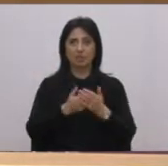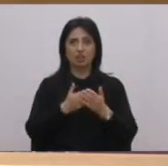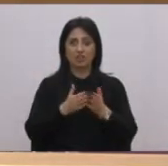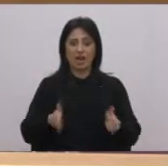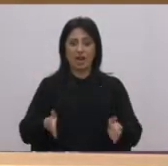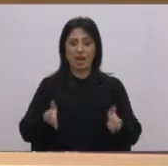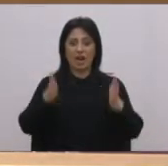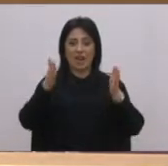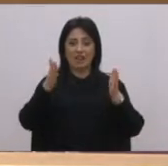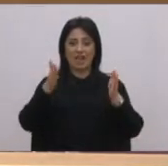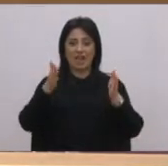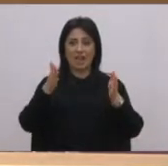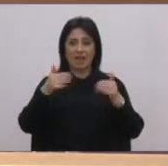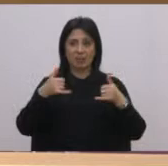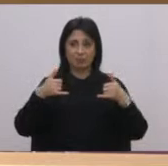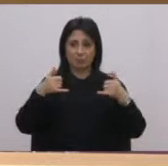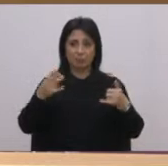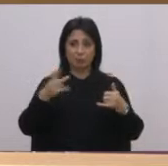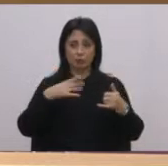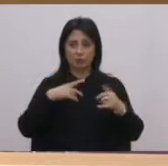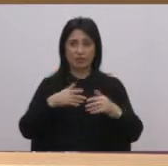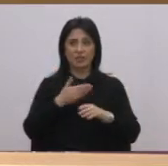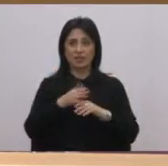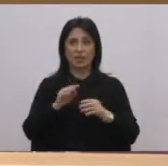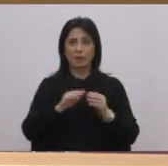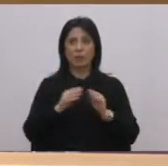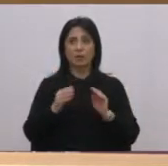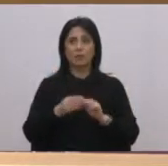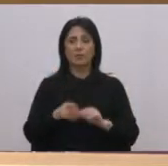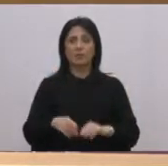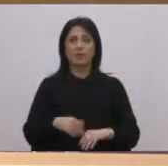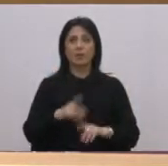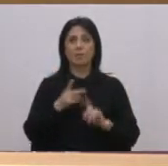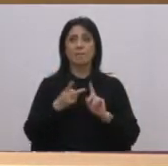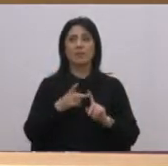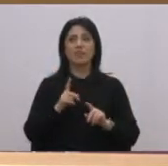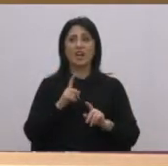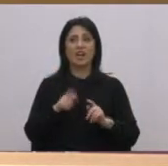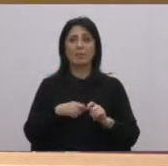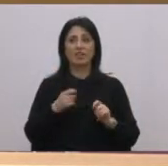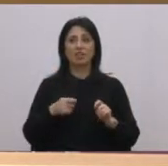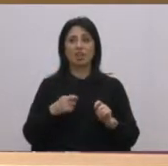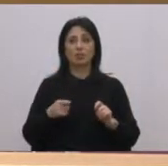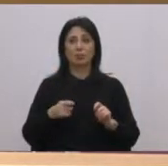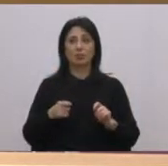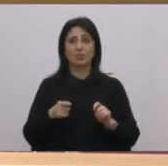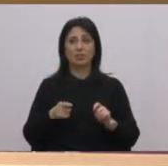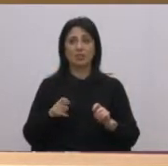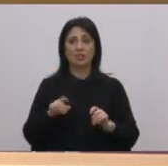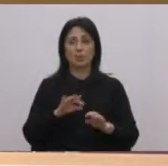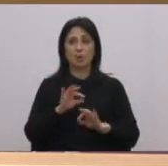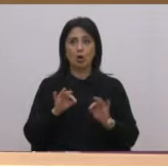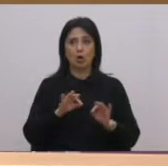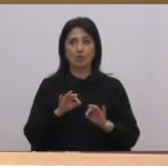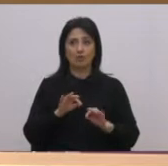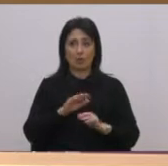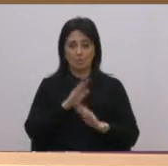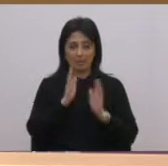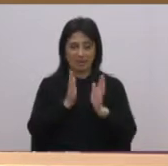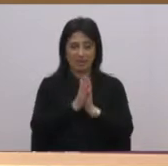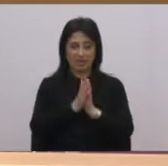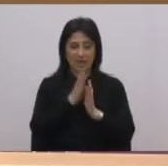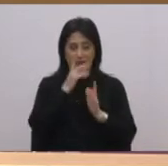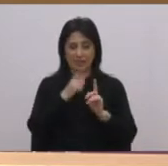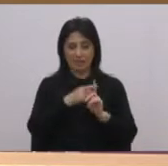კედლები ჩამოსხმული იყო და არა გაბიონებს, ესეც ცალკე პრობლემა. Და მეორე, რატო ჭიანურდება ეს პროექტი? Ანუ მთელი ამ